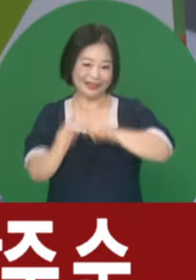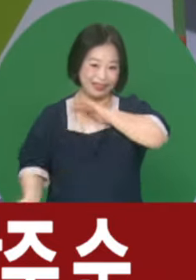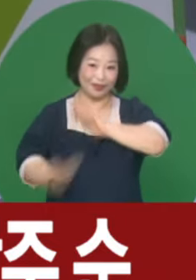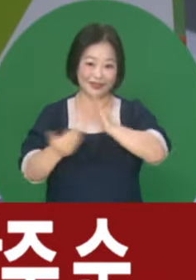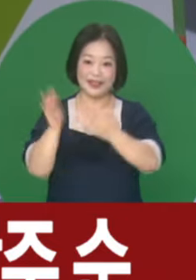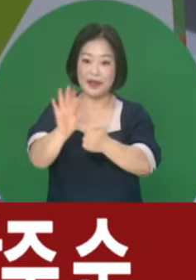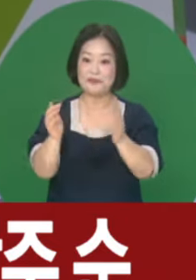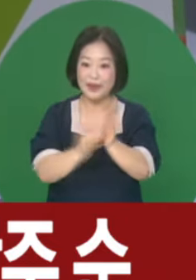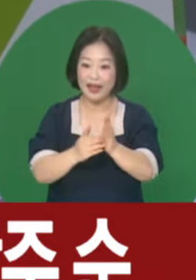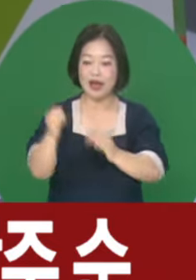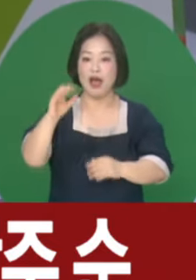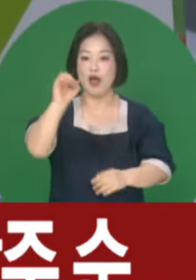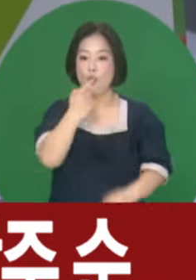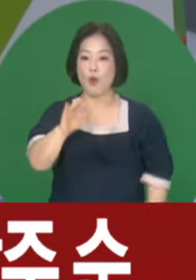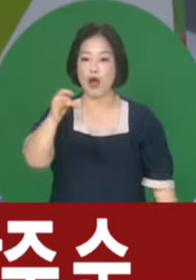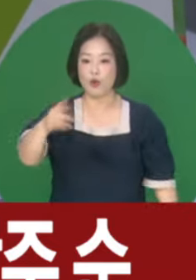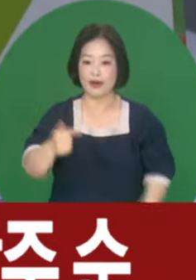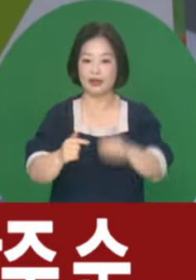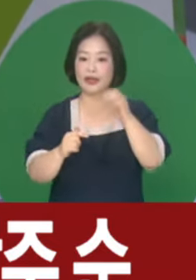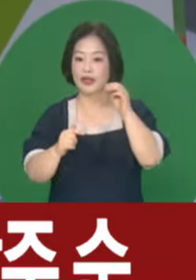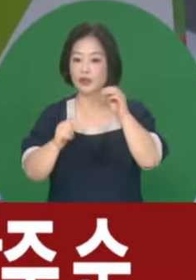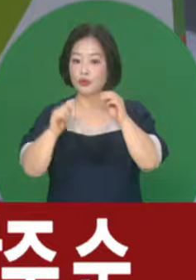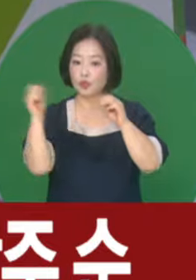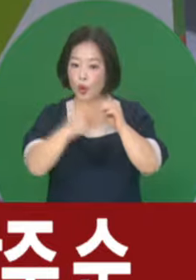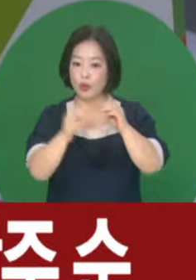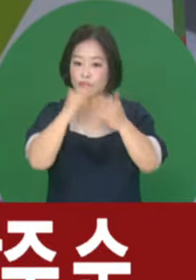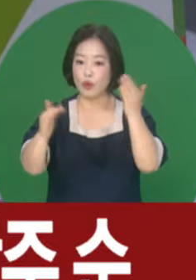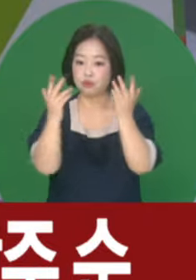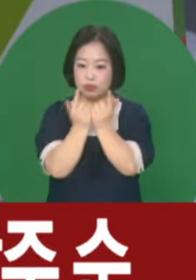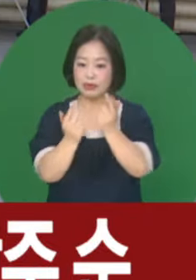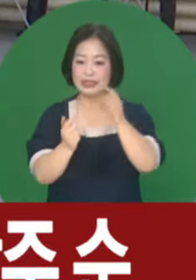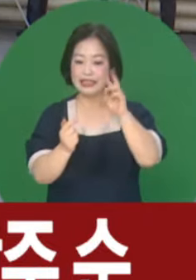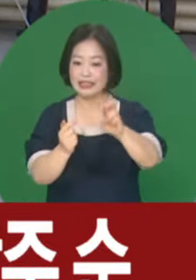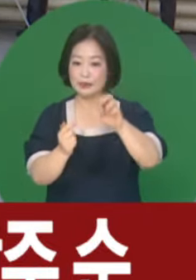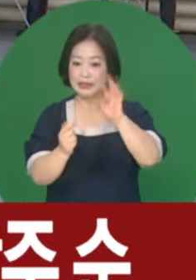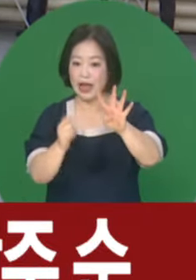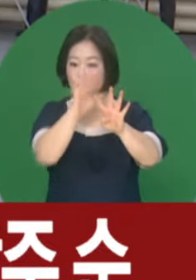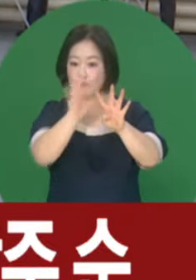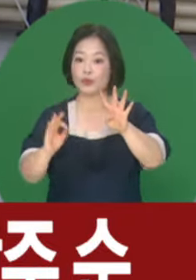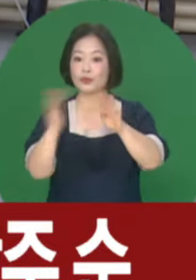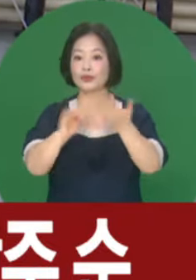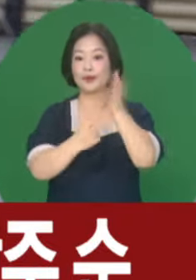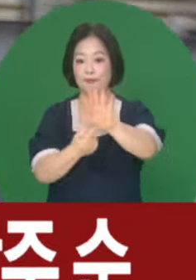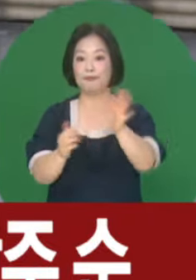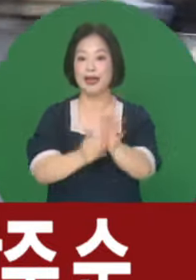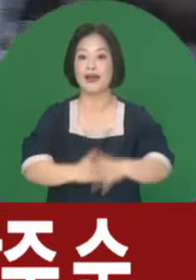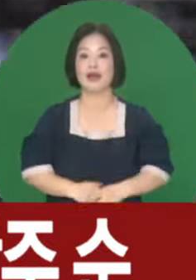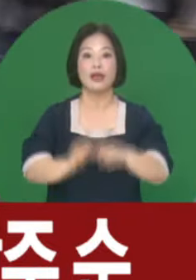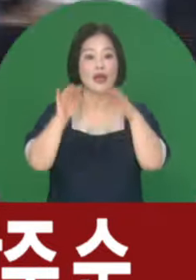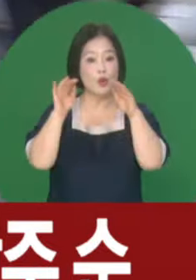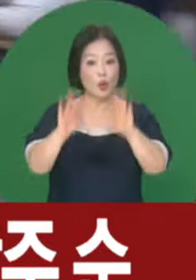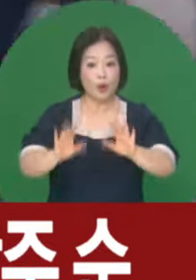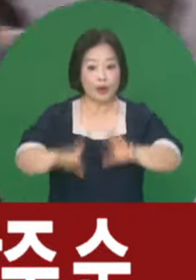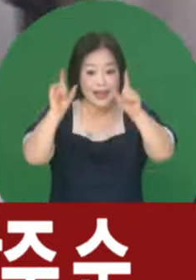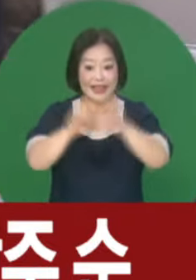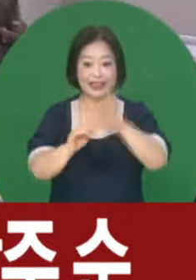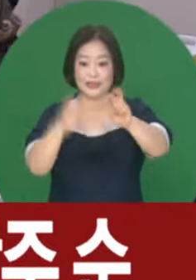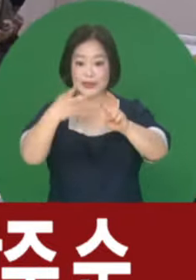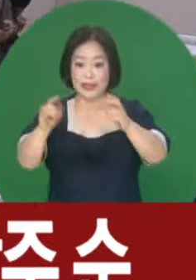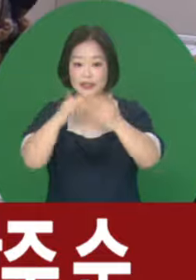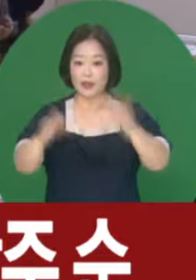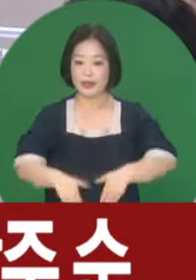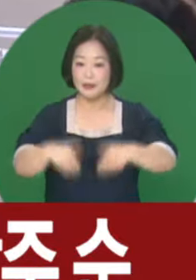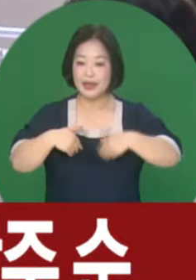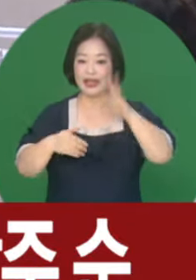사전투표율을 보였고 강원 25.20%, 전북 24.41% 등 순으로 집계됐습니다. 올해 선거에서는 현재